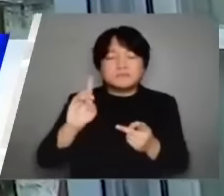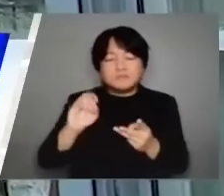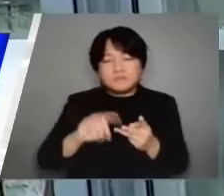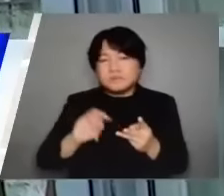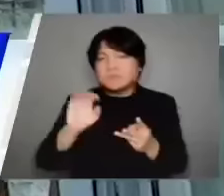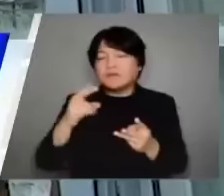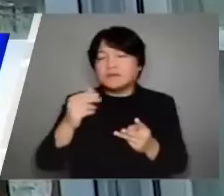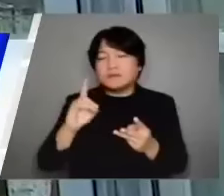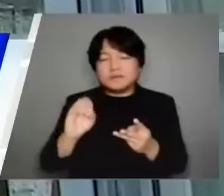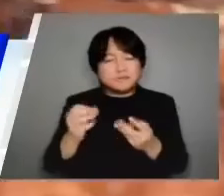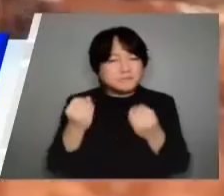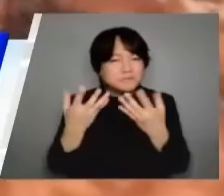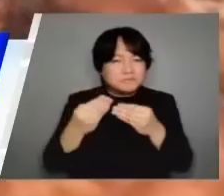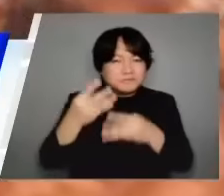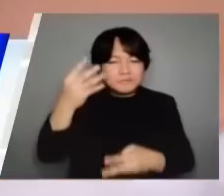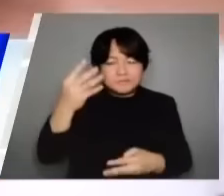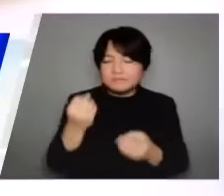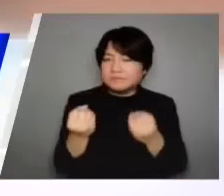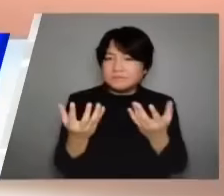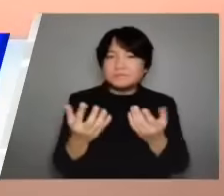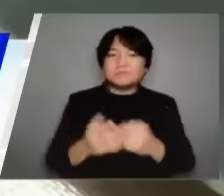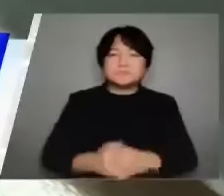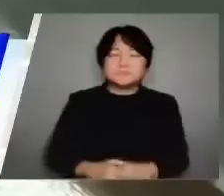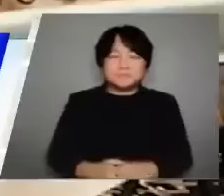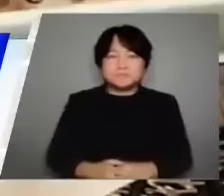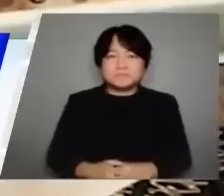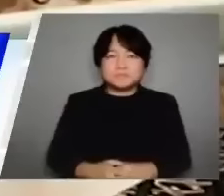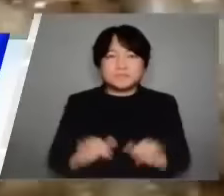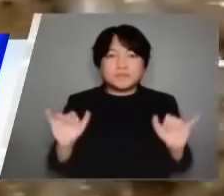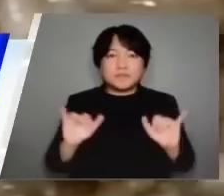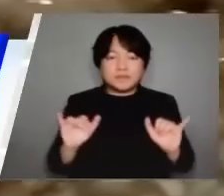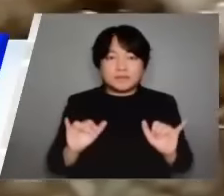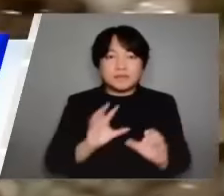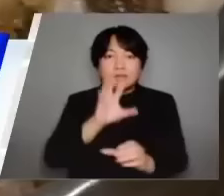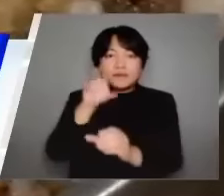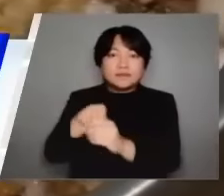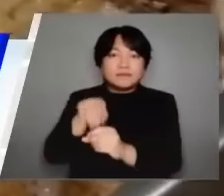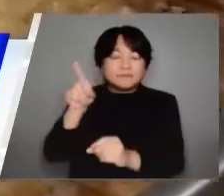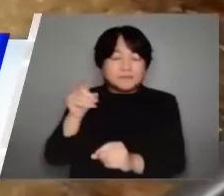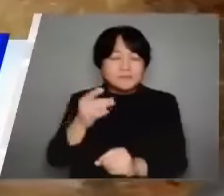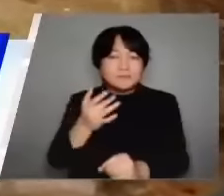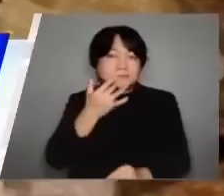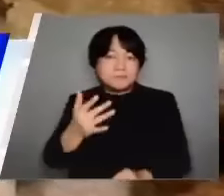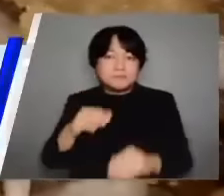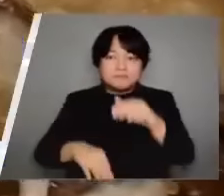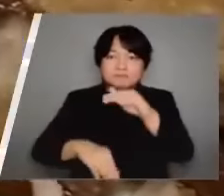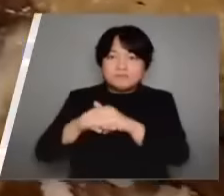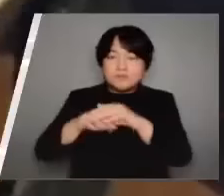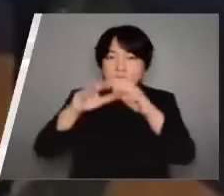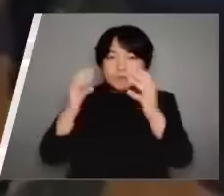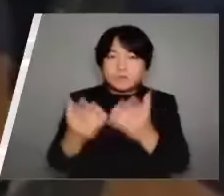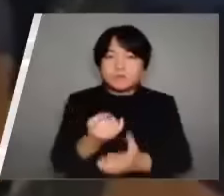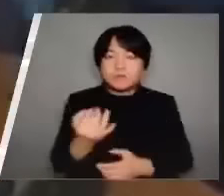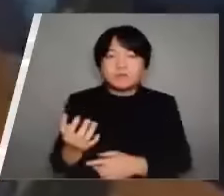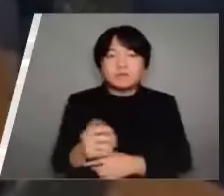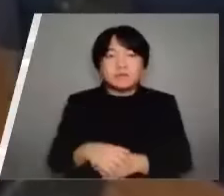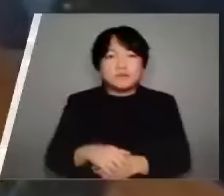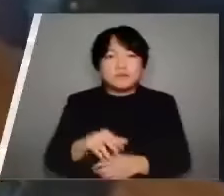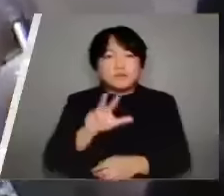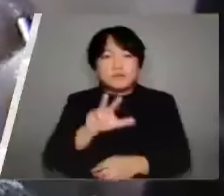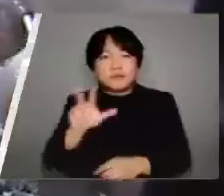baboy lahat Oo pasok din ang iba pang putahe sa listahan ng taste Atlas number 33 ang lechon kawali na sinundan ng